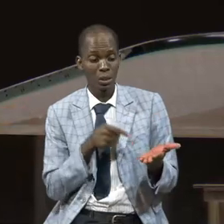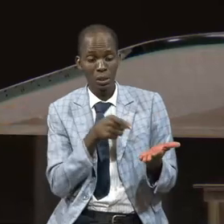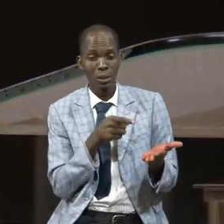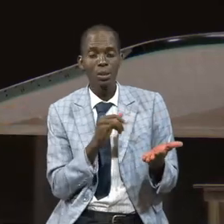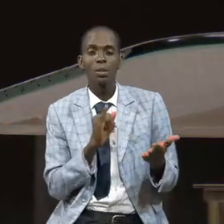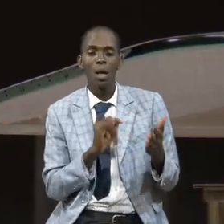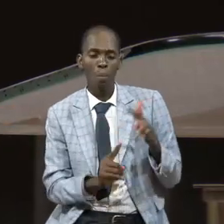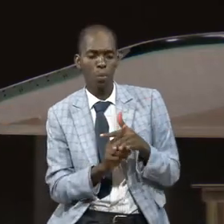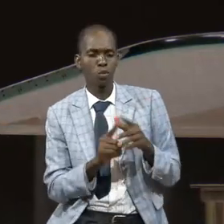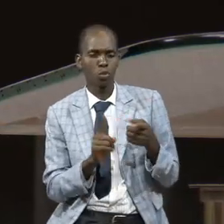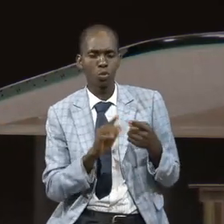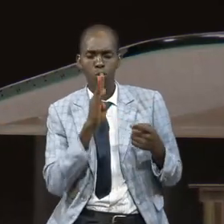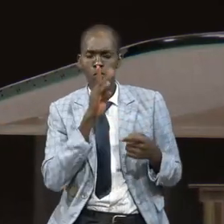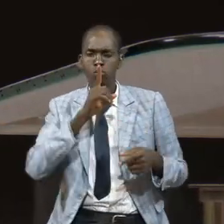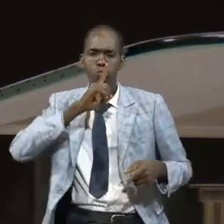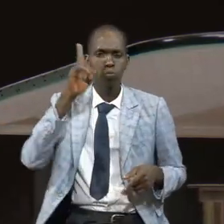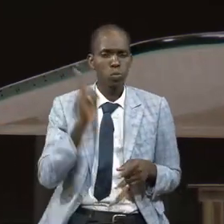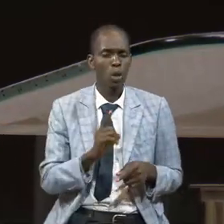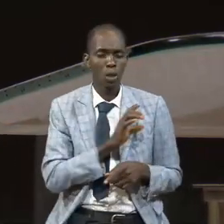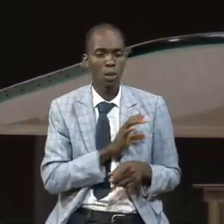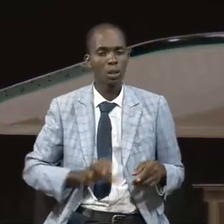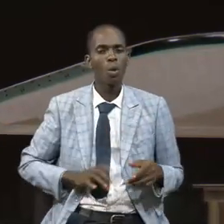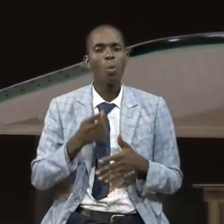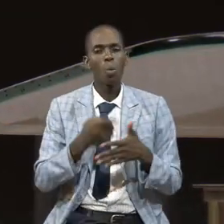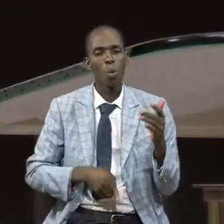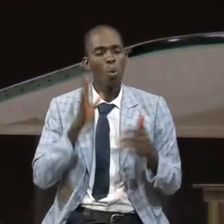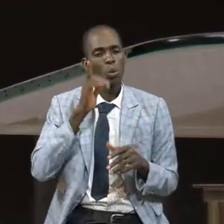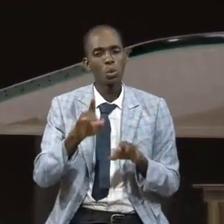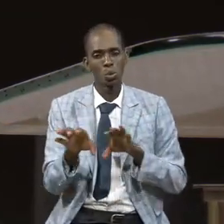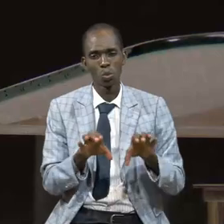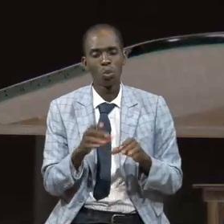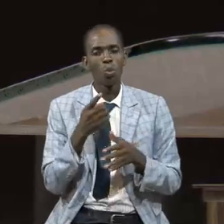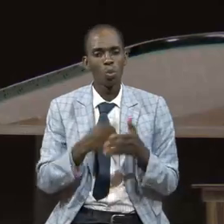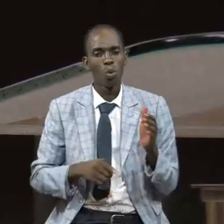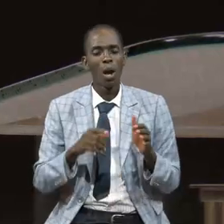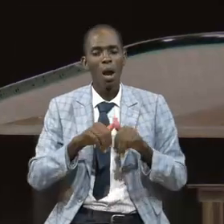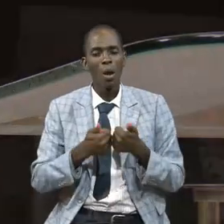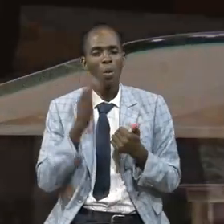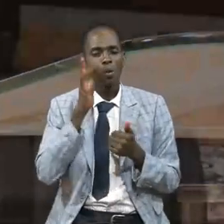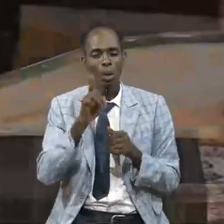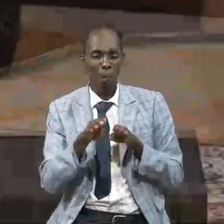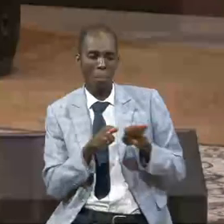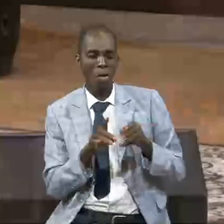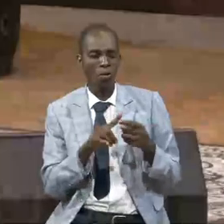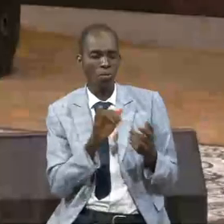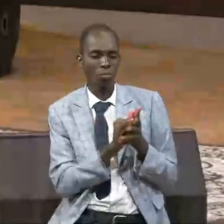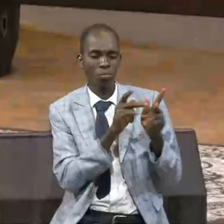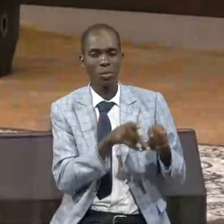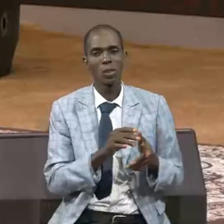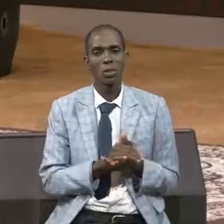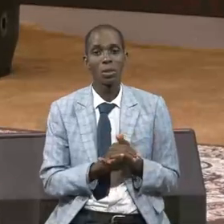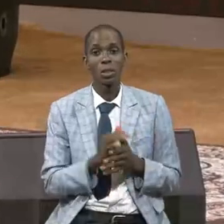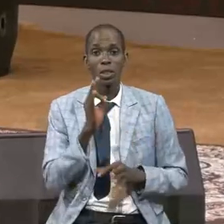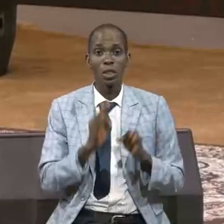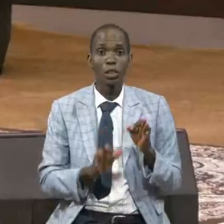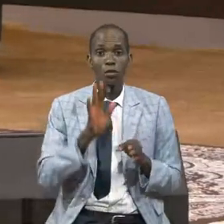vous traitez, et si la personne était Christ, comment allez-vous vous comporter? Et